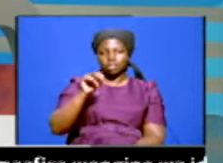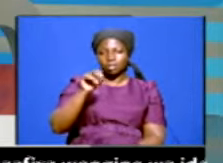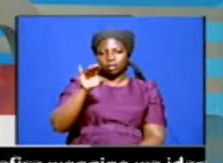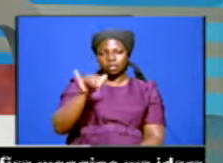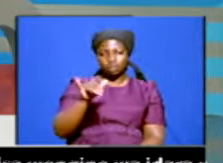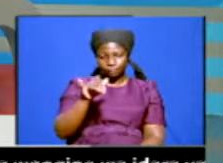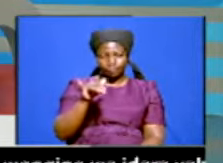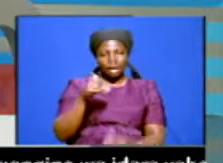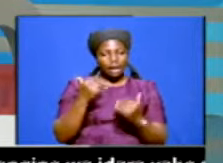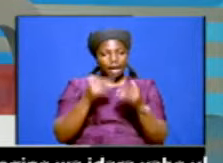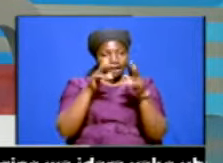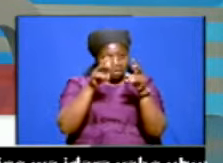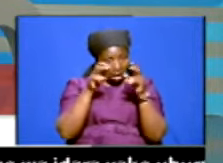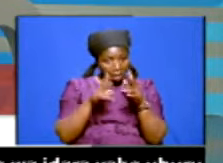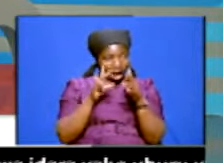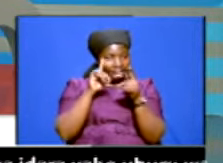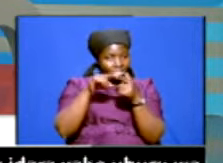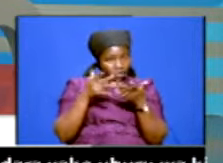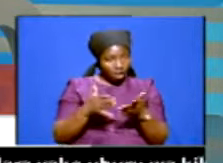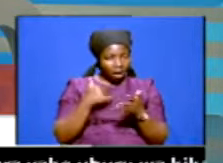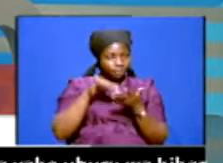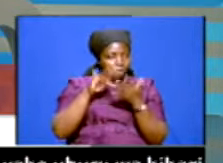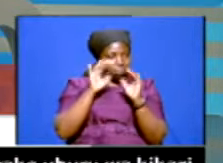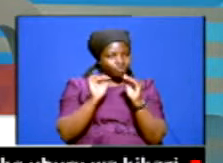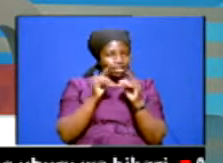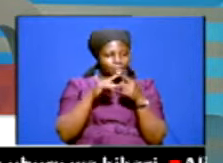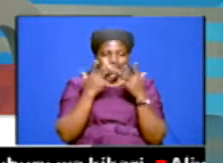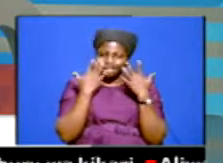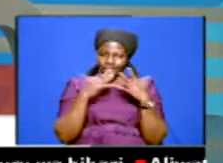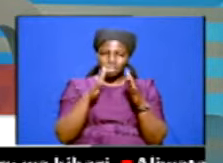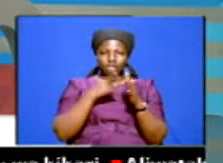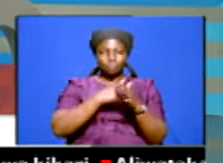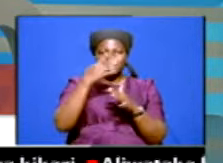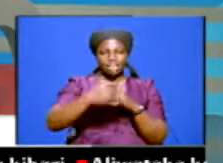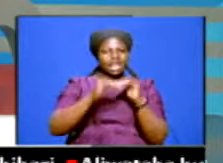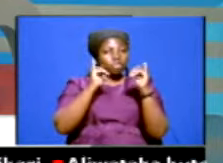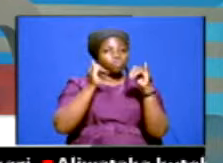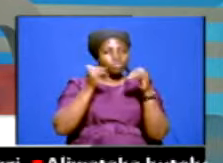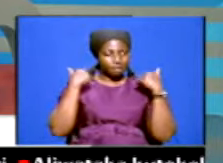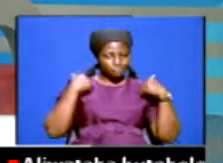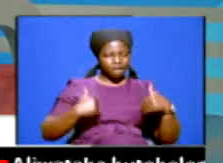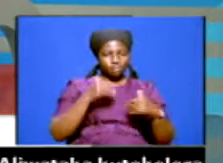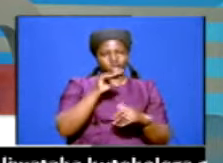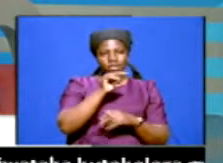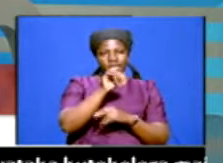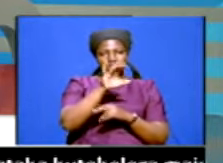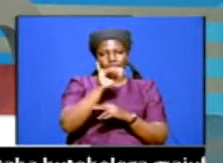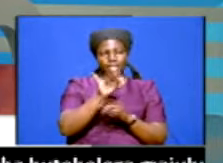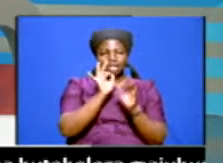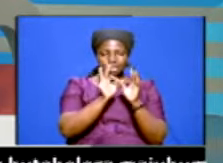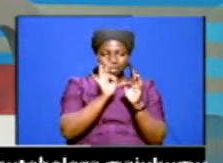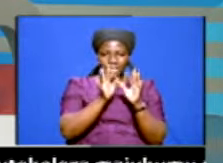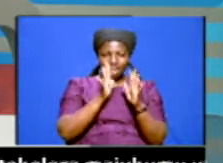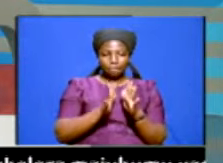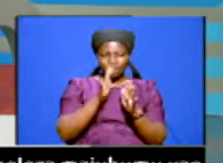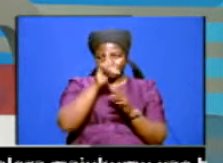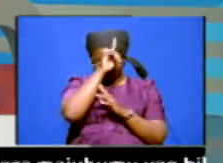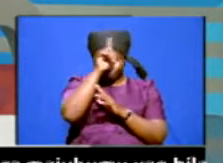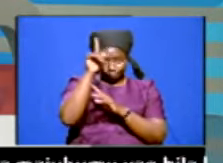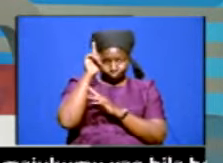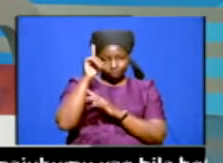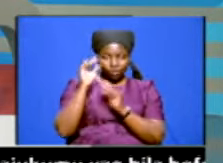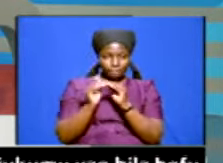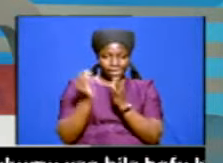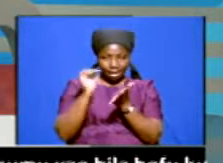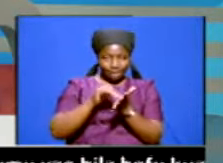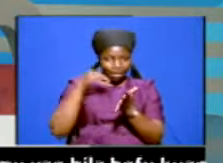Na mtazamaji, bila shaka kufikia hapo tuna la ziada ila kutamatisha Darubini Wikendi. Ulikuwa nami Nancy Onyanya na mtangazaji wetu Ishara alikuwa Lucy Mwaura. Tukutane tena